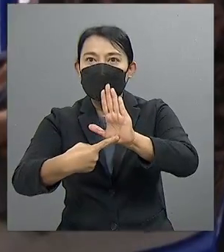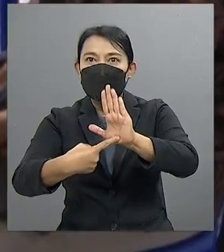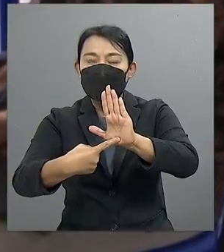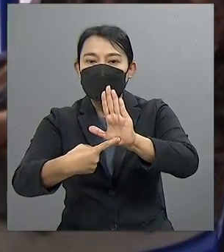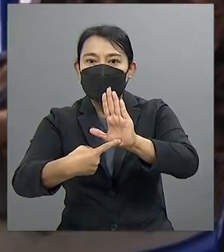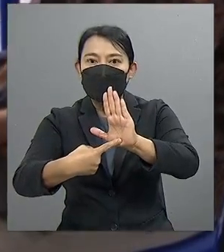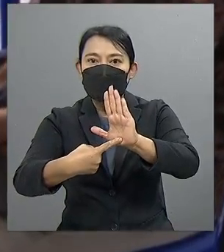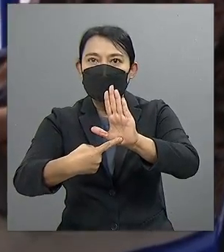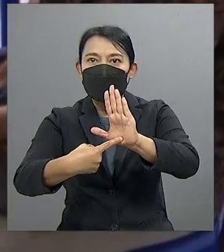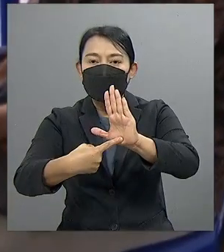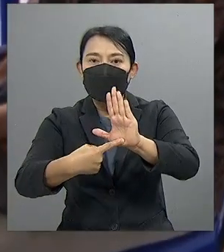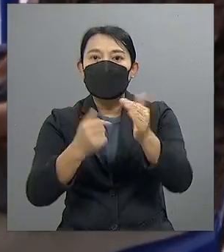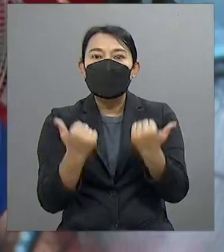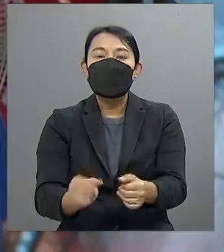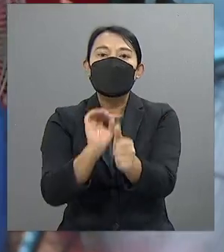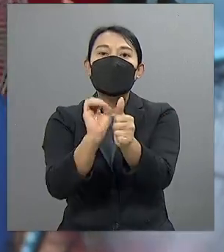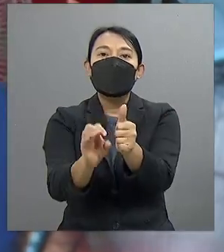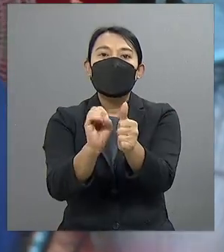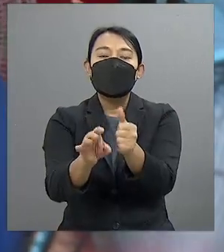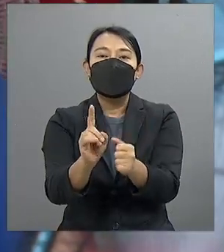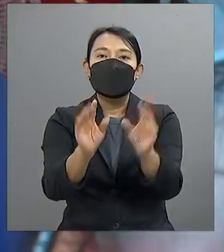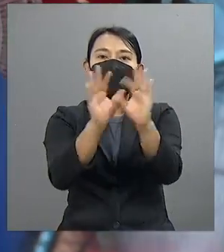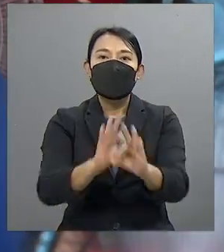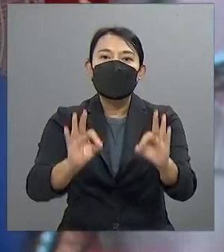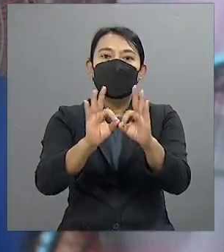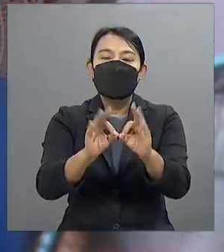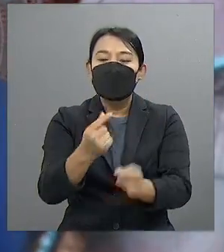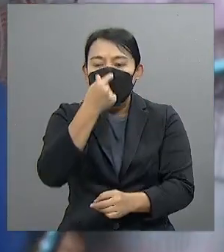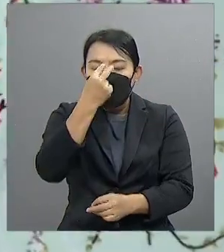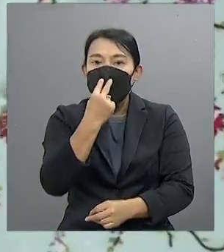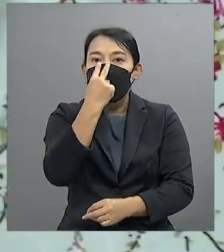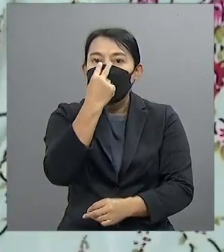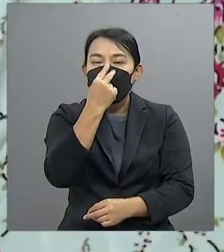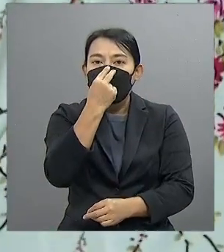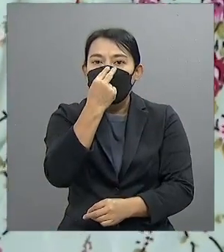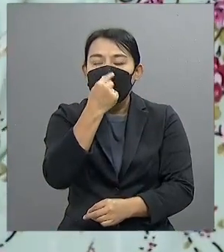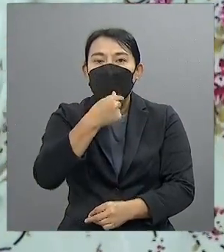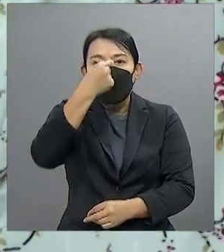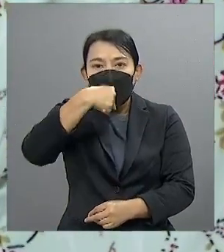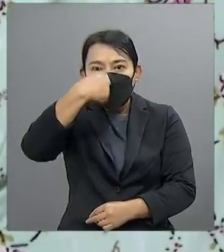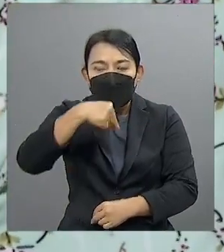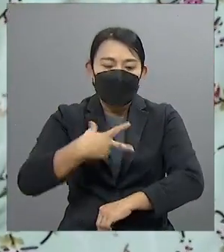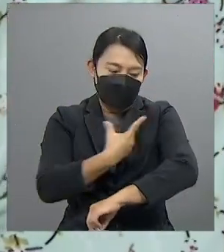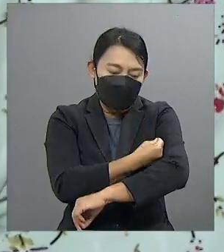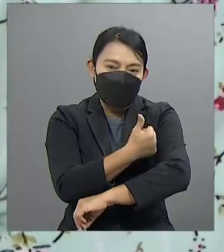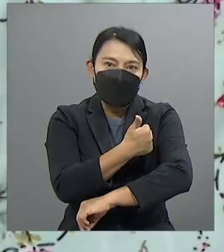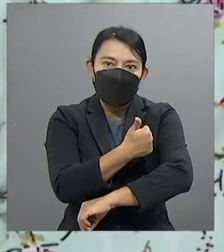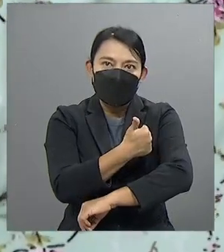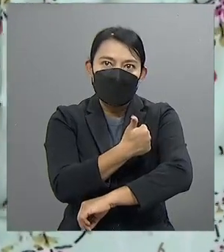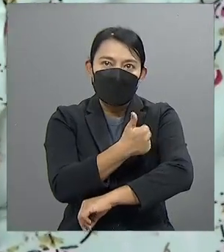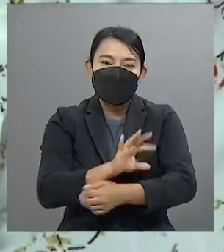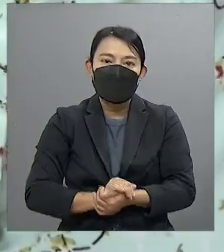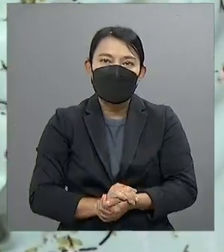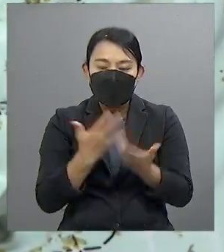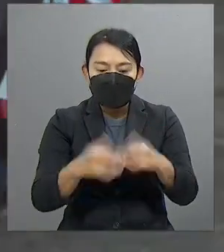แนะนำให้ฉีดวัคซีนไข้หวัดใหญ่ด้วยนะครับเพราะจริงแล้วเราก็อยากให้ทิ้งช่วงห่างวัคซีน2ชนิดนี้เนี่ย1เดือนเหตุผ